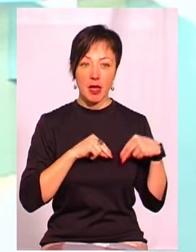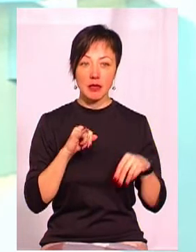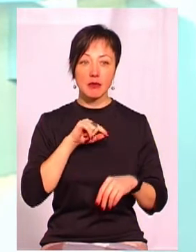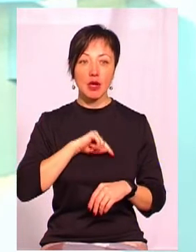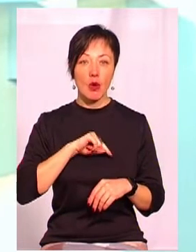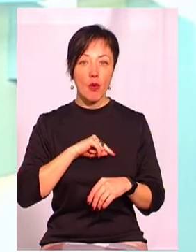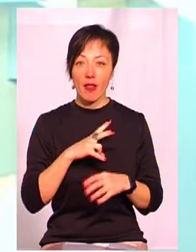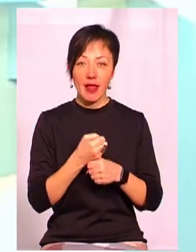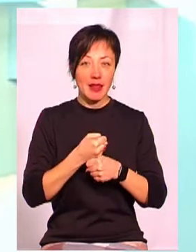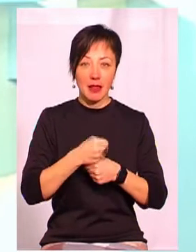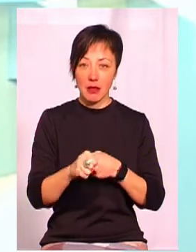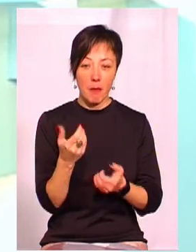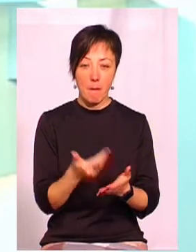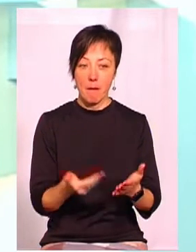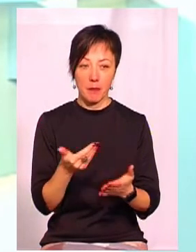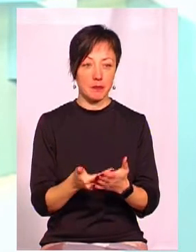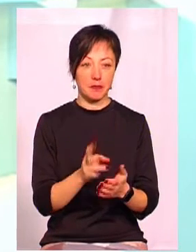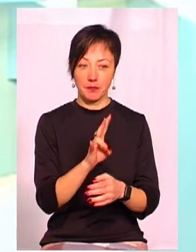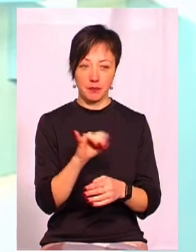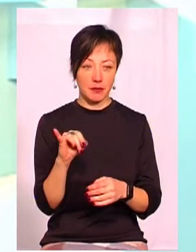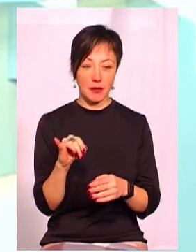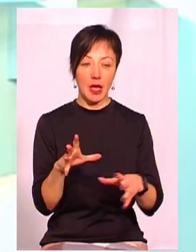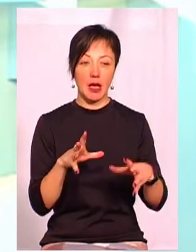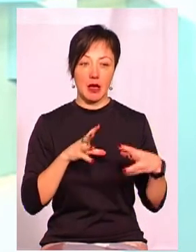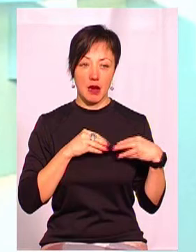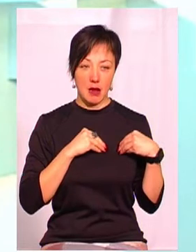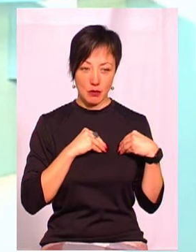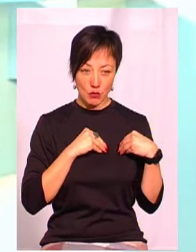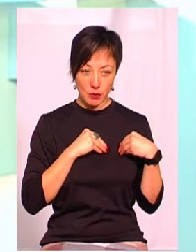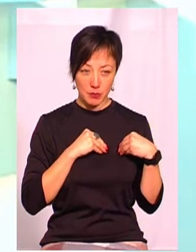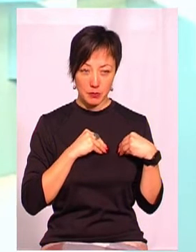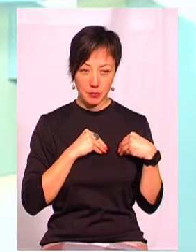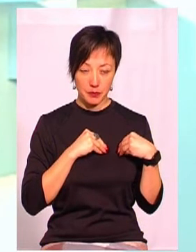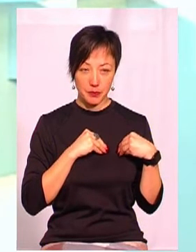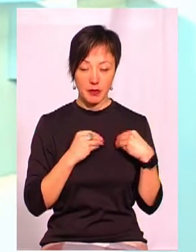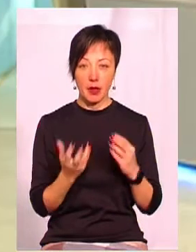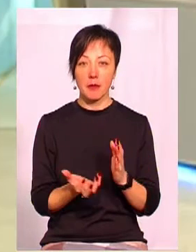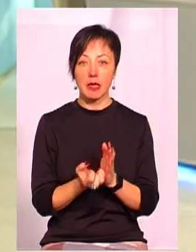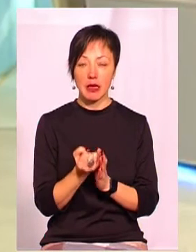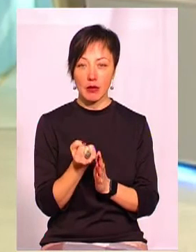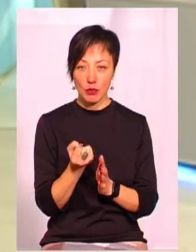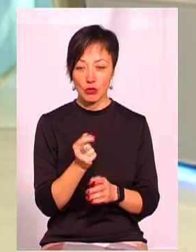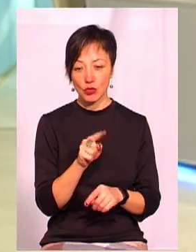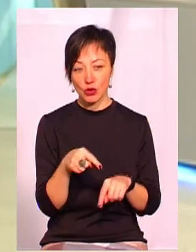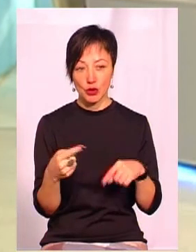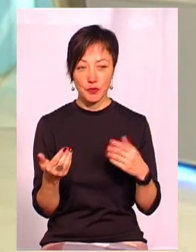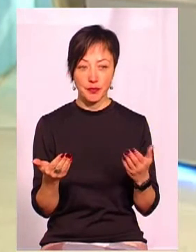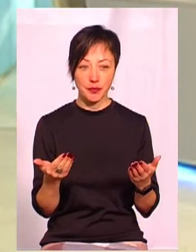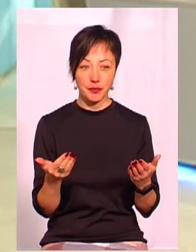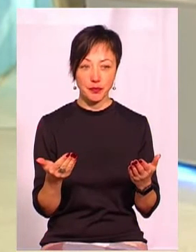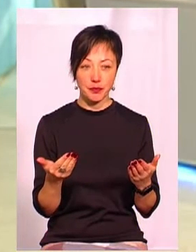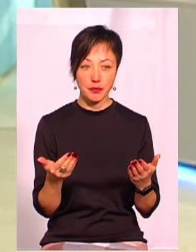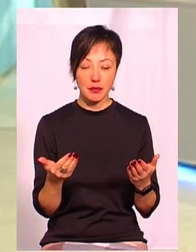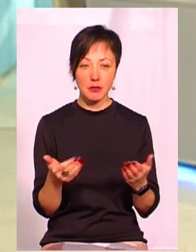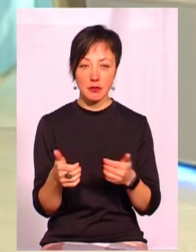І психолог не диктує, не дає поради. Ми йдемо разом, от підтримуючи під